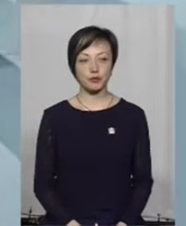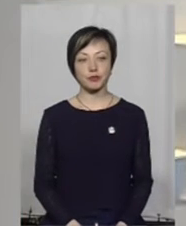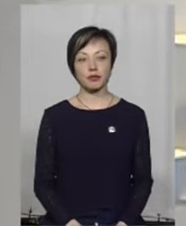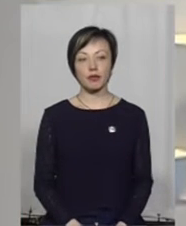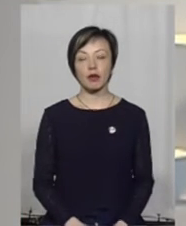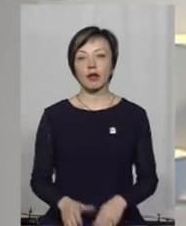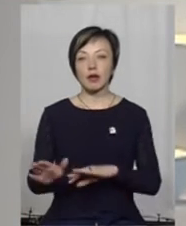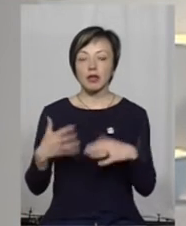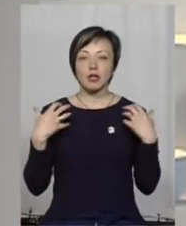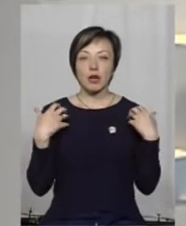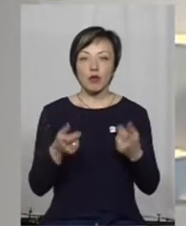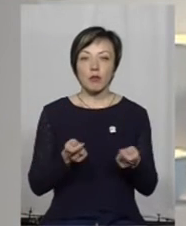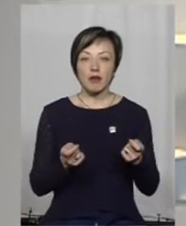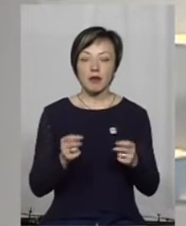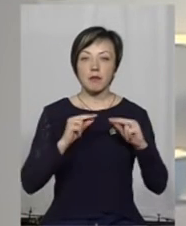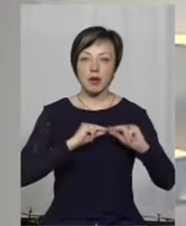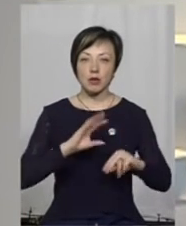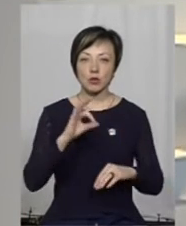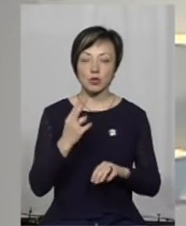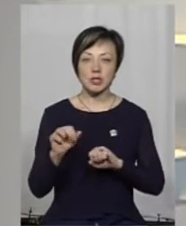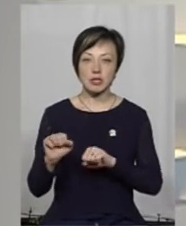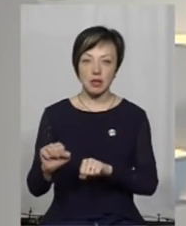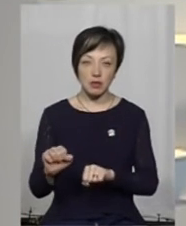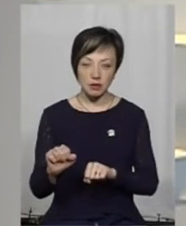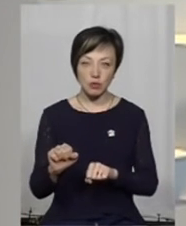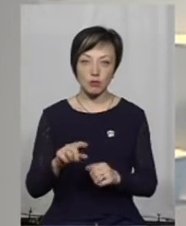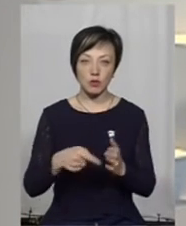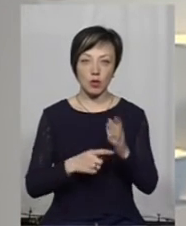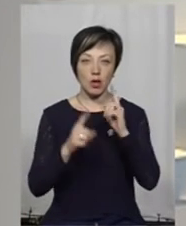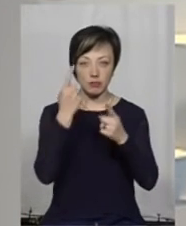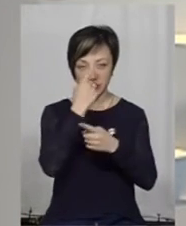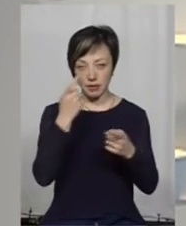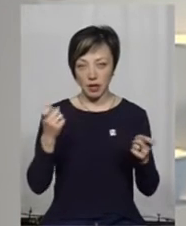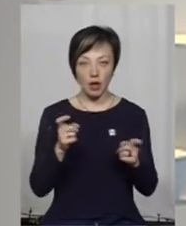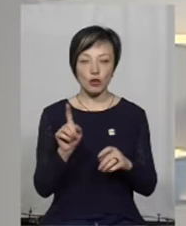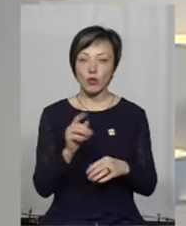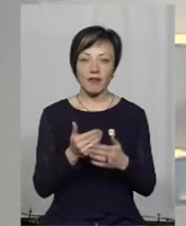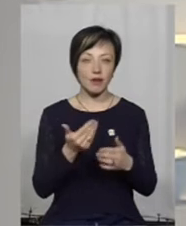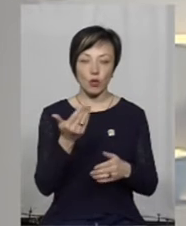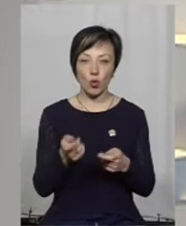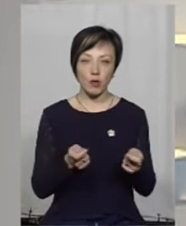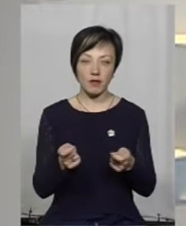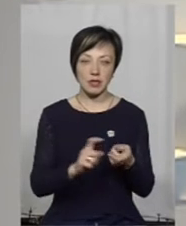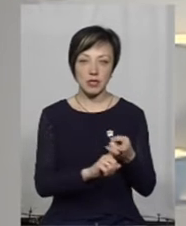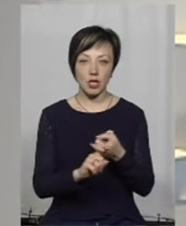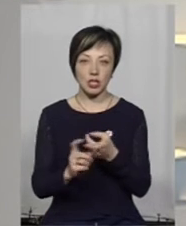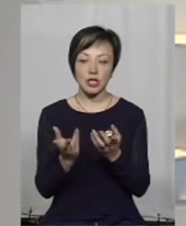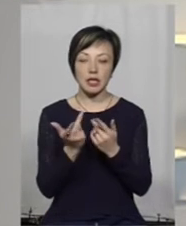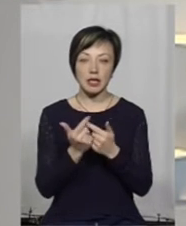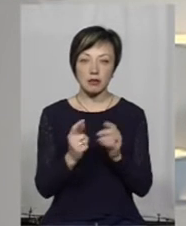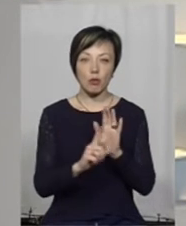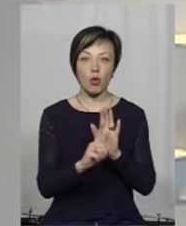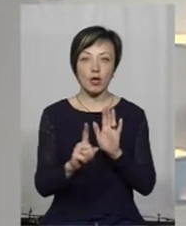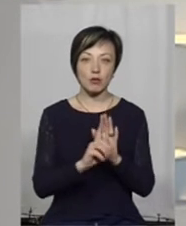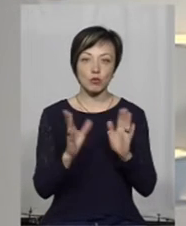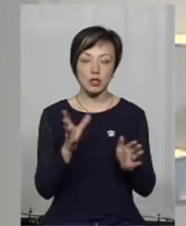Начальник управління праці та соцзахисту Хмельницької міської ради Слав'ян Воронецький наголосив, що не від його управління залежить кількість